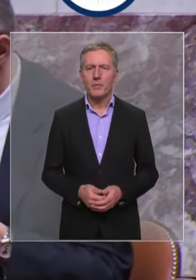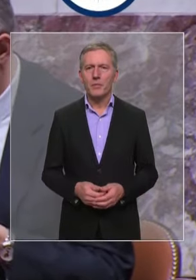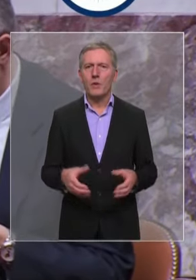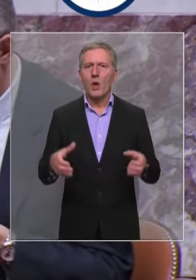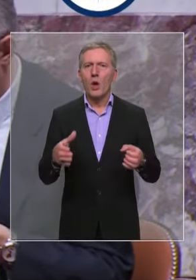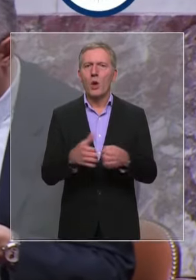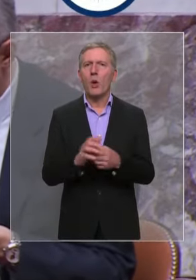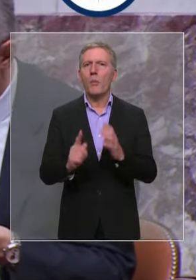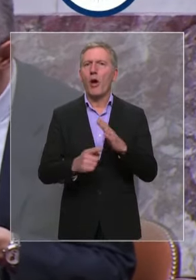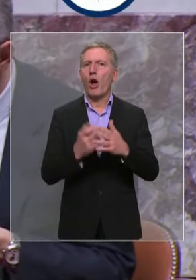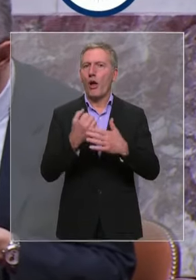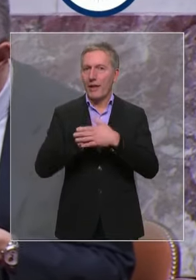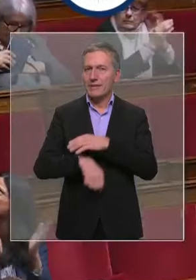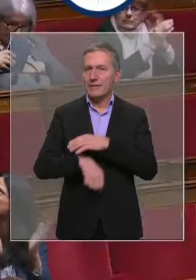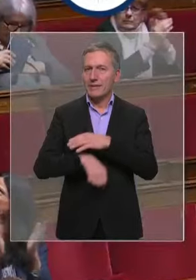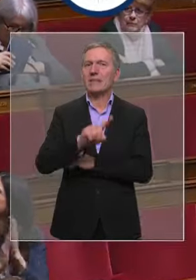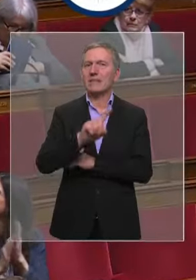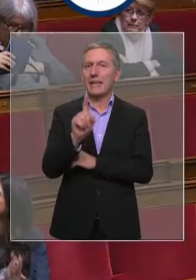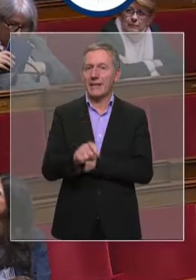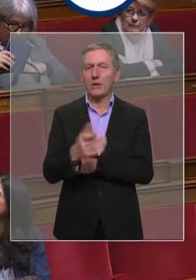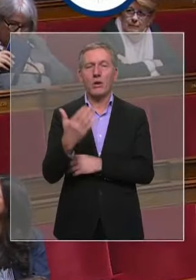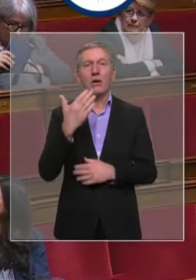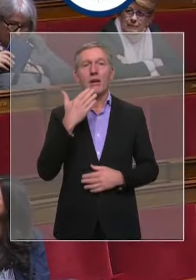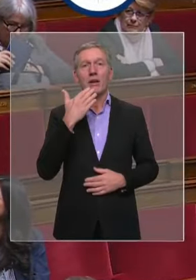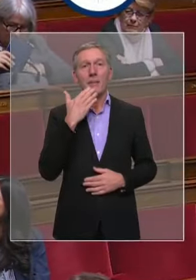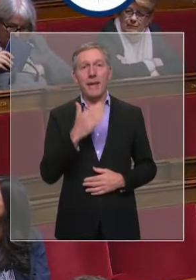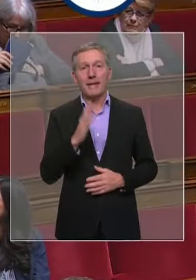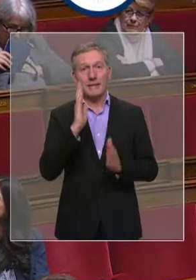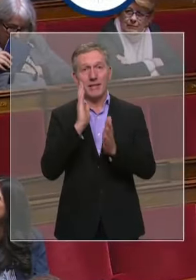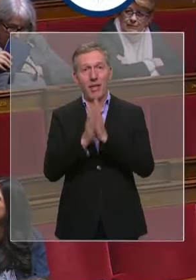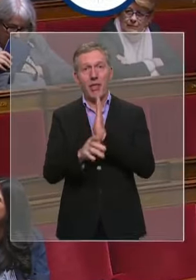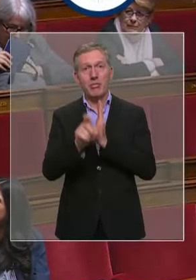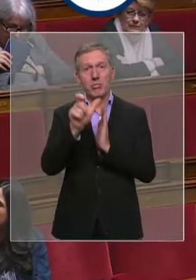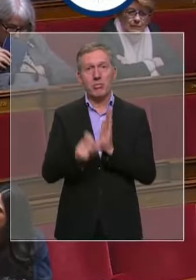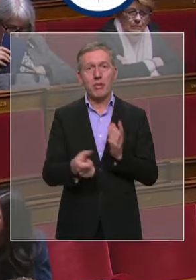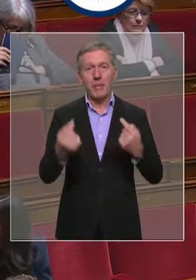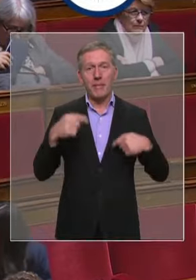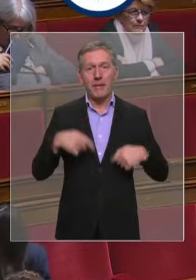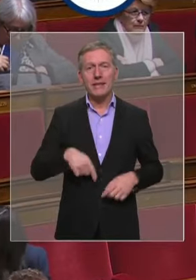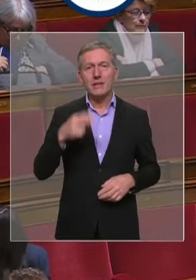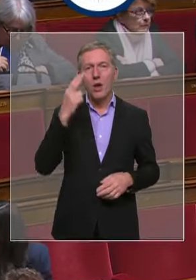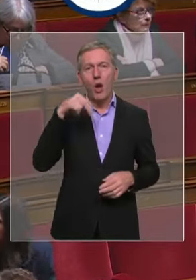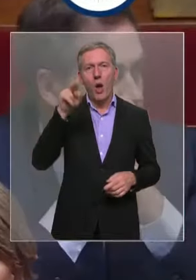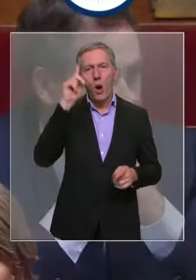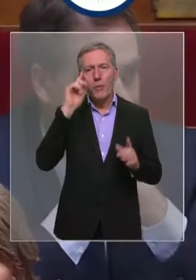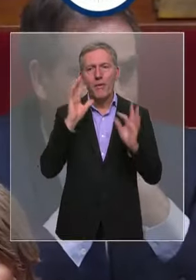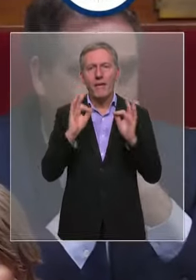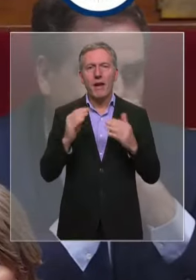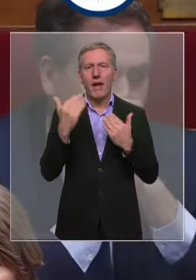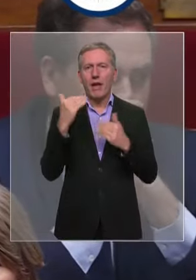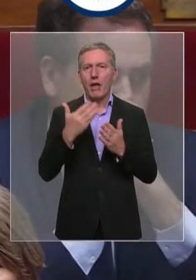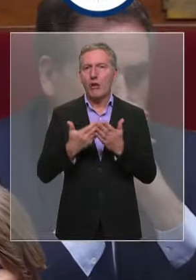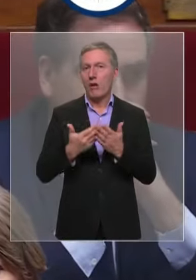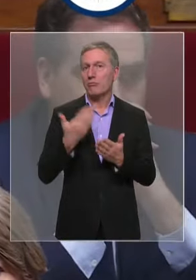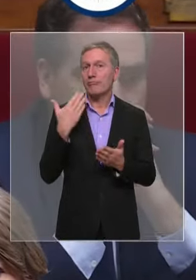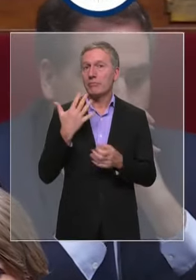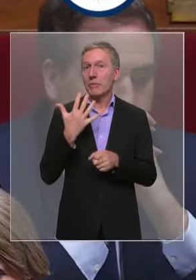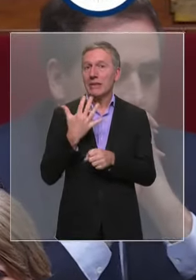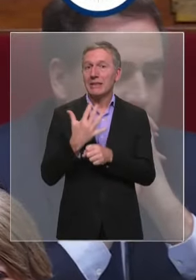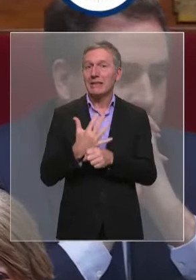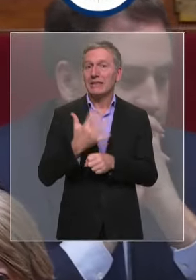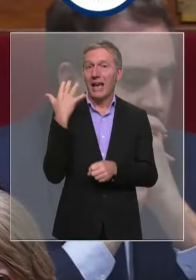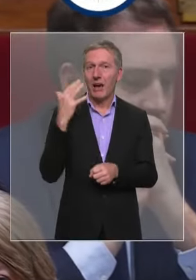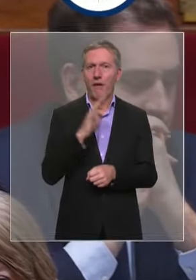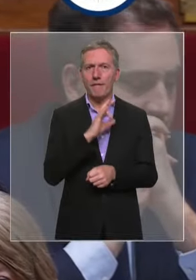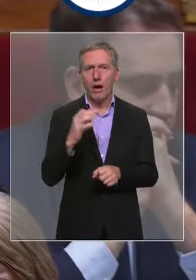la présidente. Ma question s'adresse au ministre de l'Europe et des Affaires étrangères. Il y a 5 ans, la France